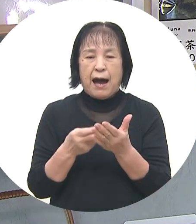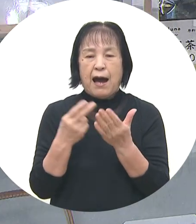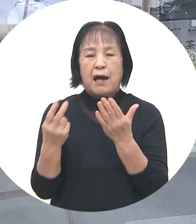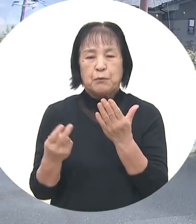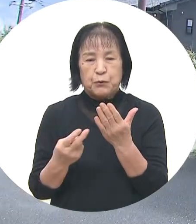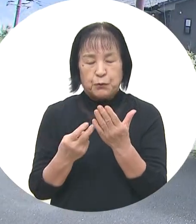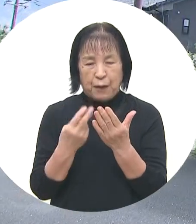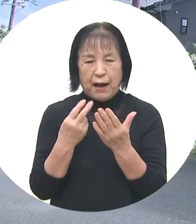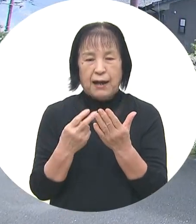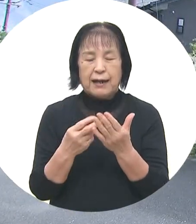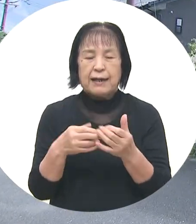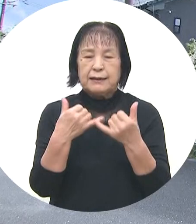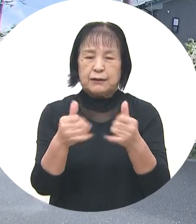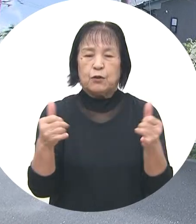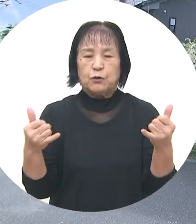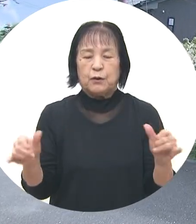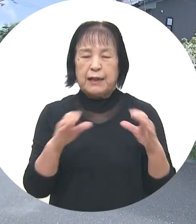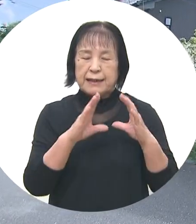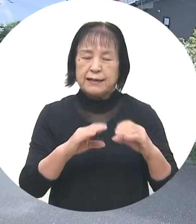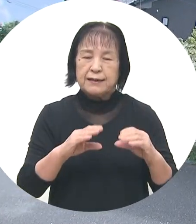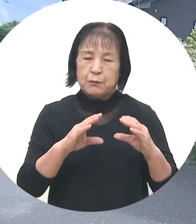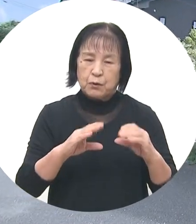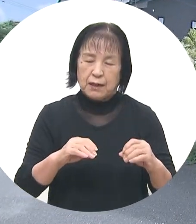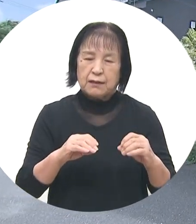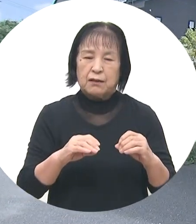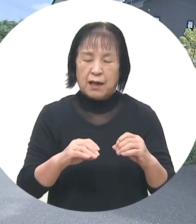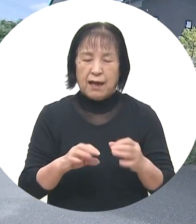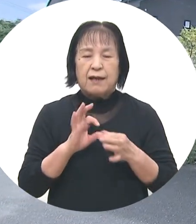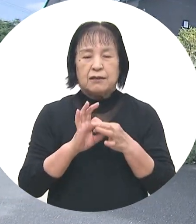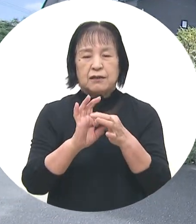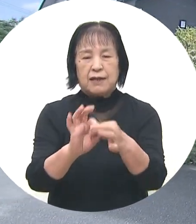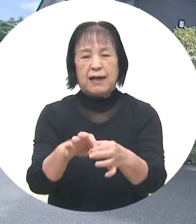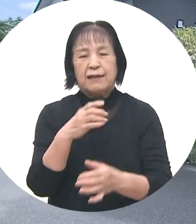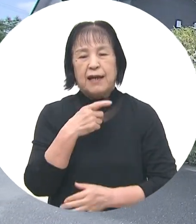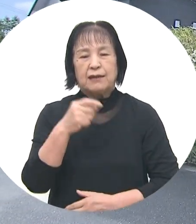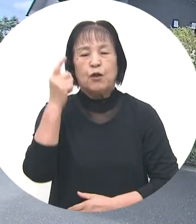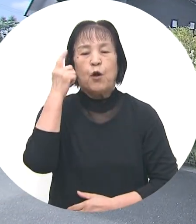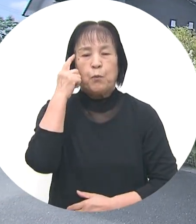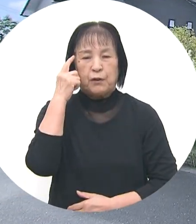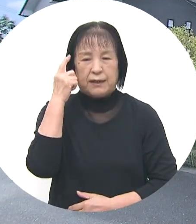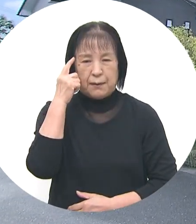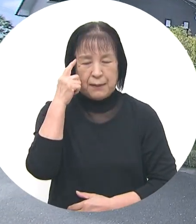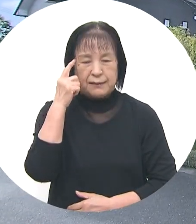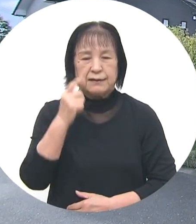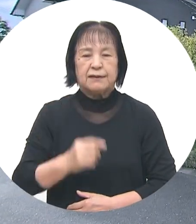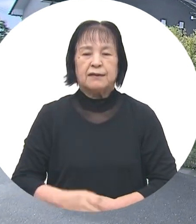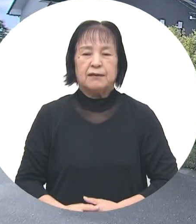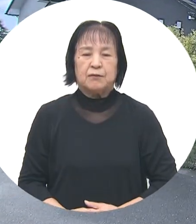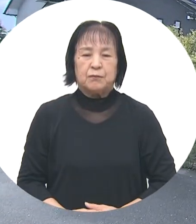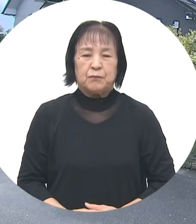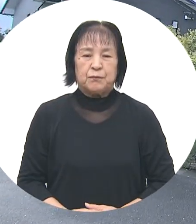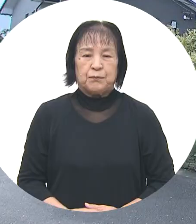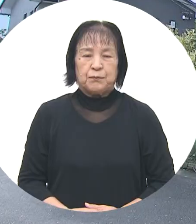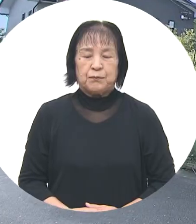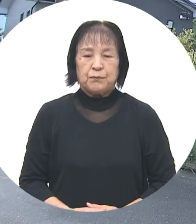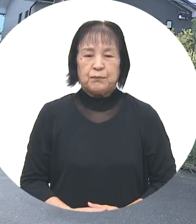のは人間にとって優しいものなんだよっていうのをこう伝えていく活動していきたいなと思ってます。